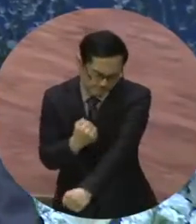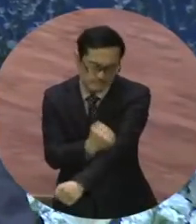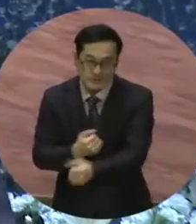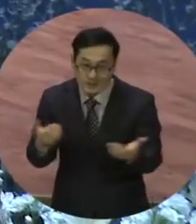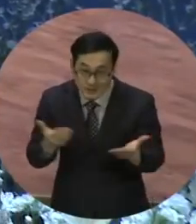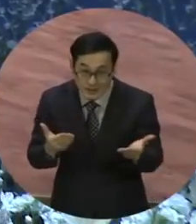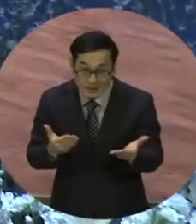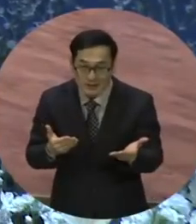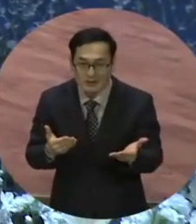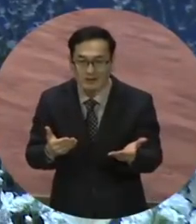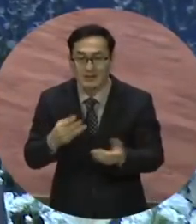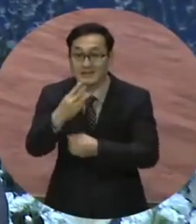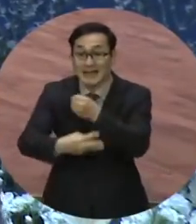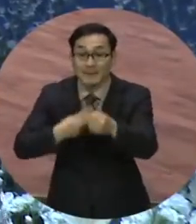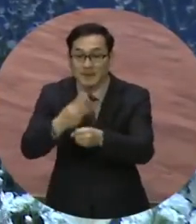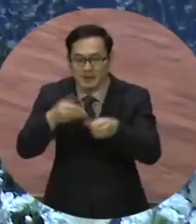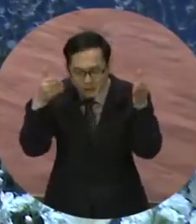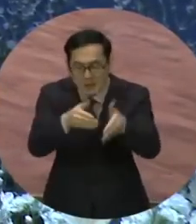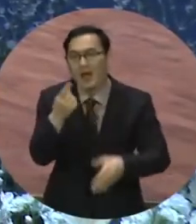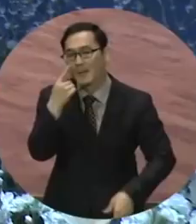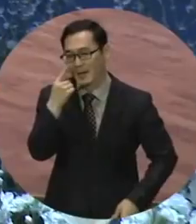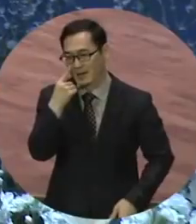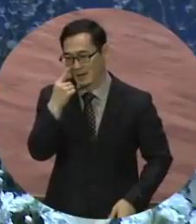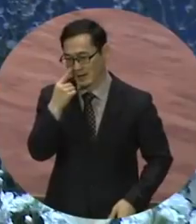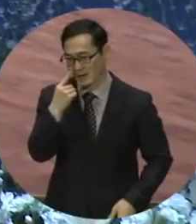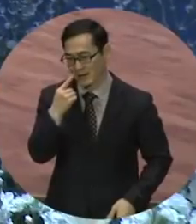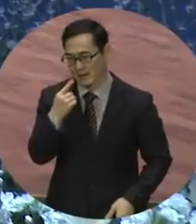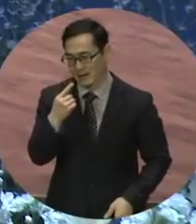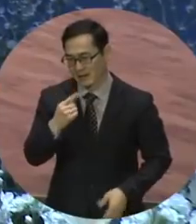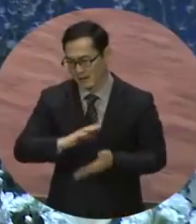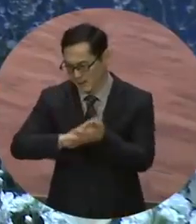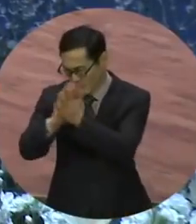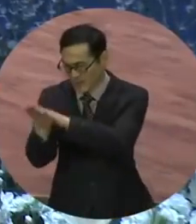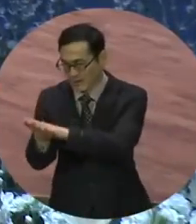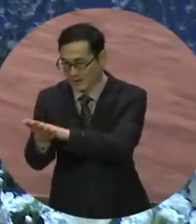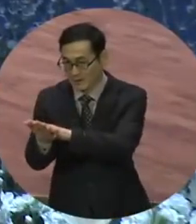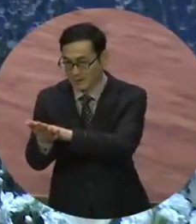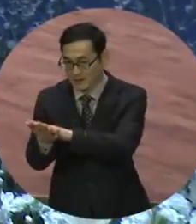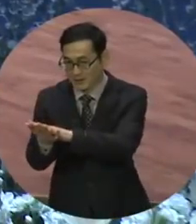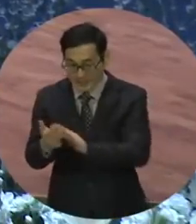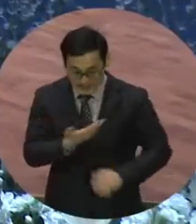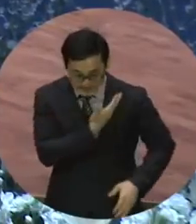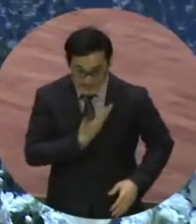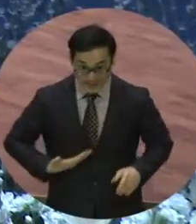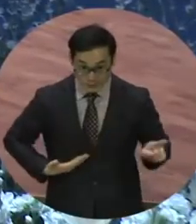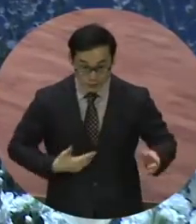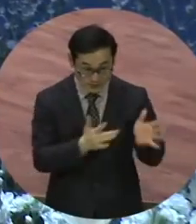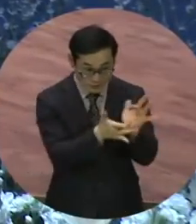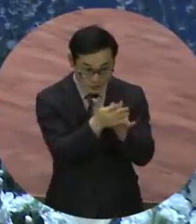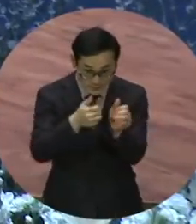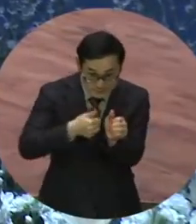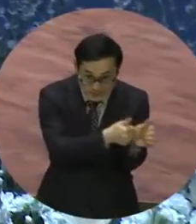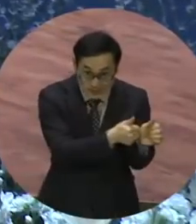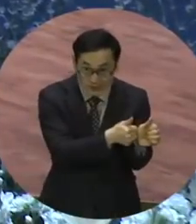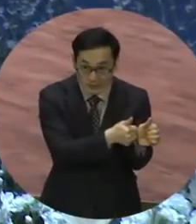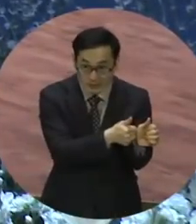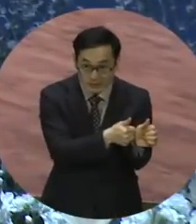예수님 제자들도요 아주 수준이 낮은 그런 신분이었지만 3년 올인해서